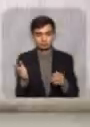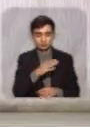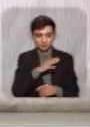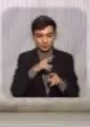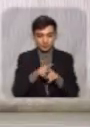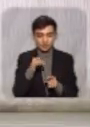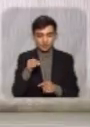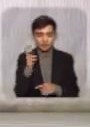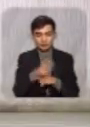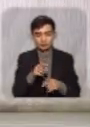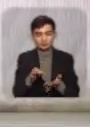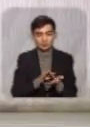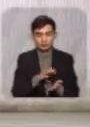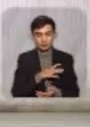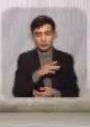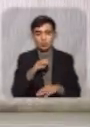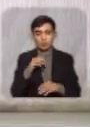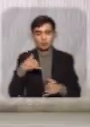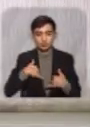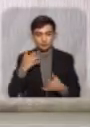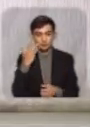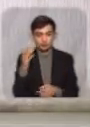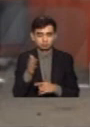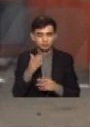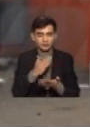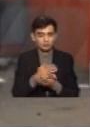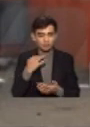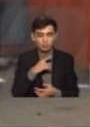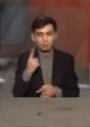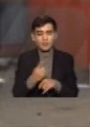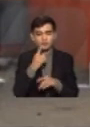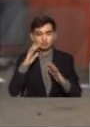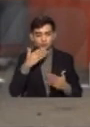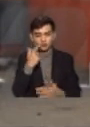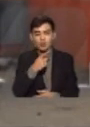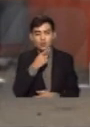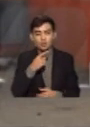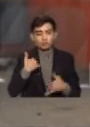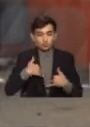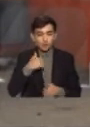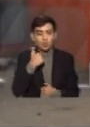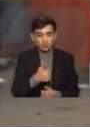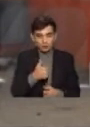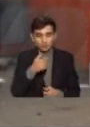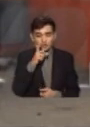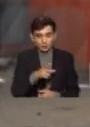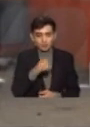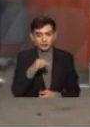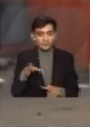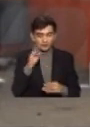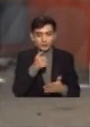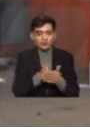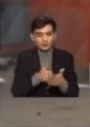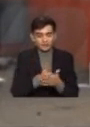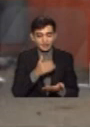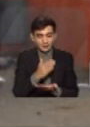не первый случай, когда учитель поднимает руку на детей. Он учитель хороший. Насчет этого он хвалят, да,